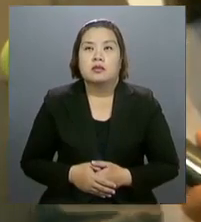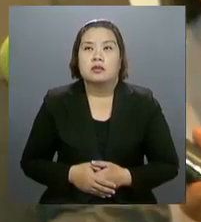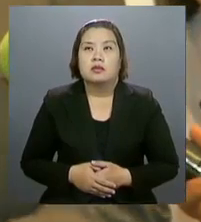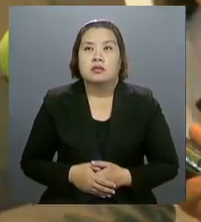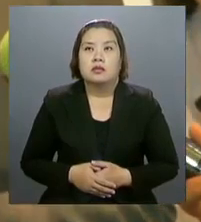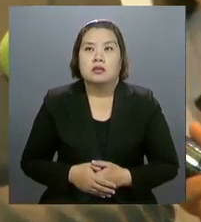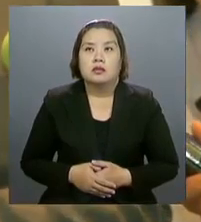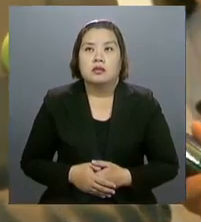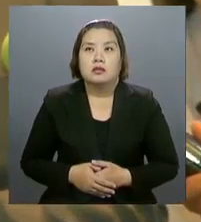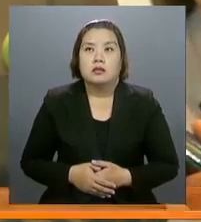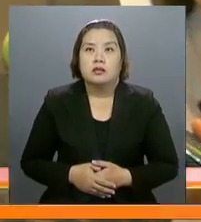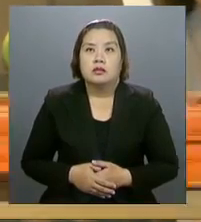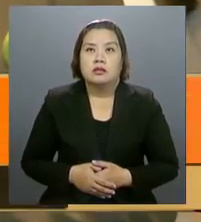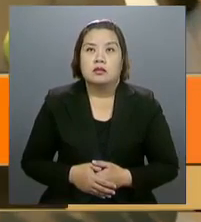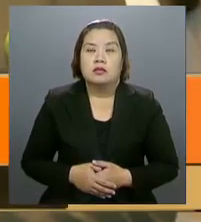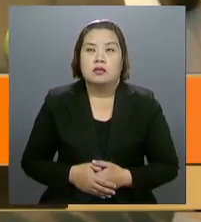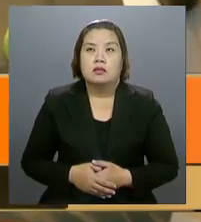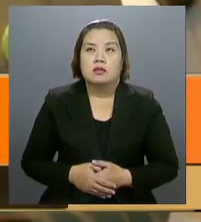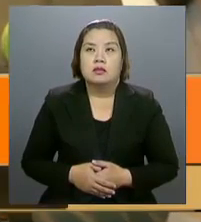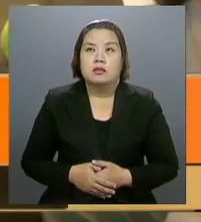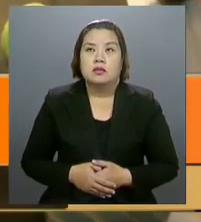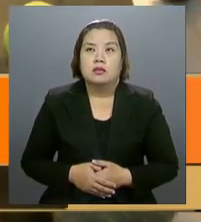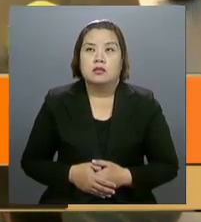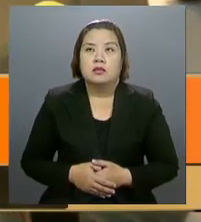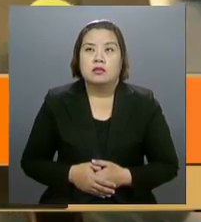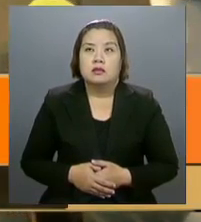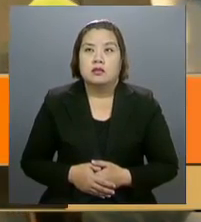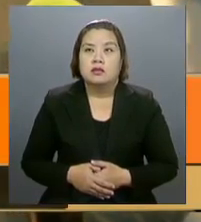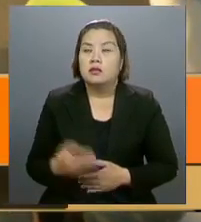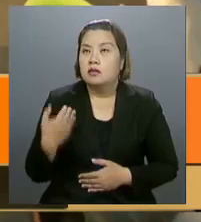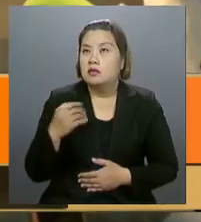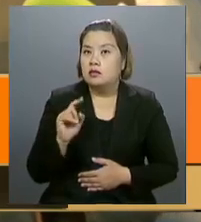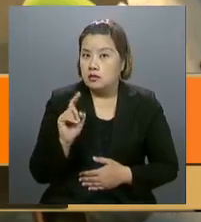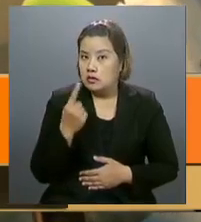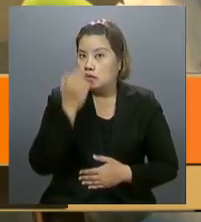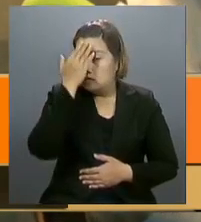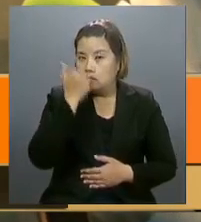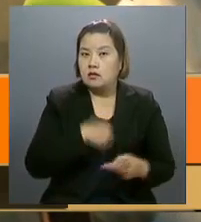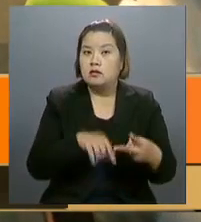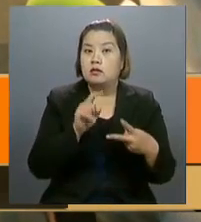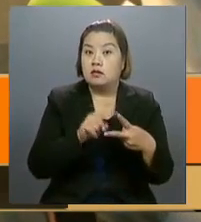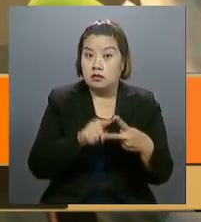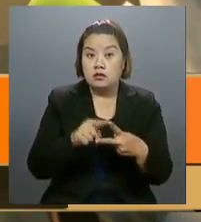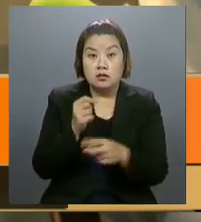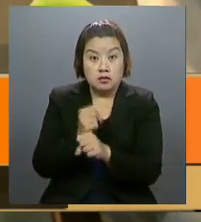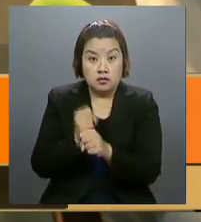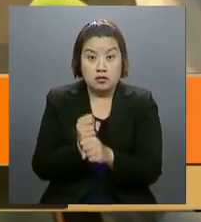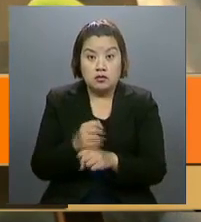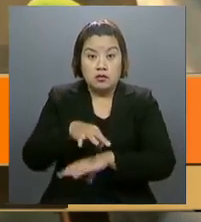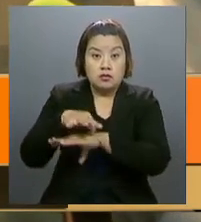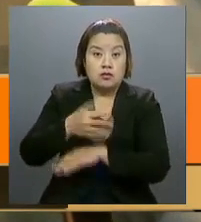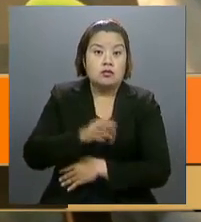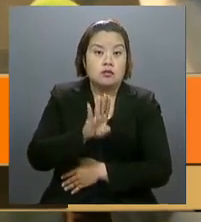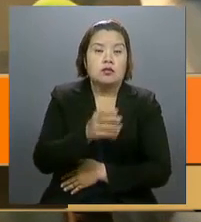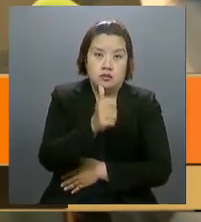การครับก็มีอยู่2ส่วนด้วยกันคือว่างานอันแรกก็คืองานที่ทำในสถานประกอบการซึ่งก็จะมีน